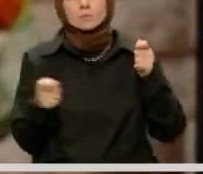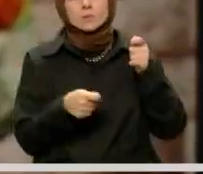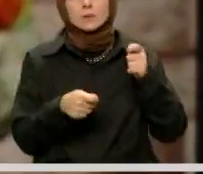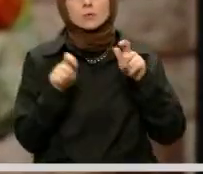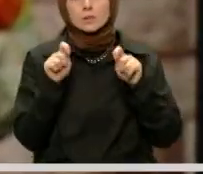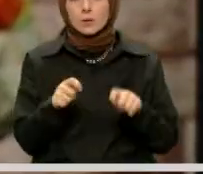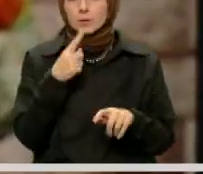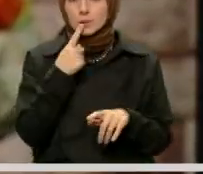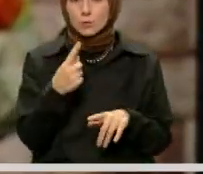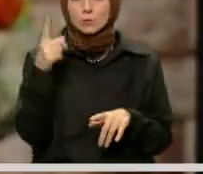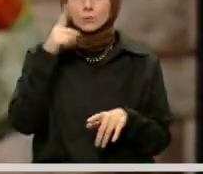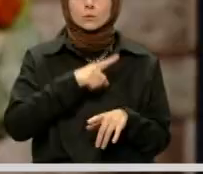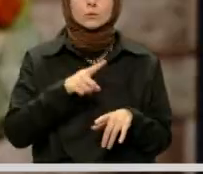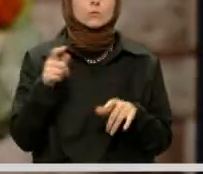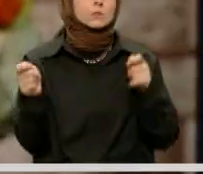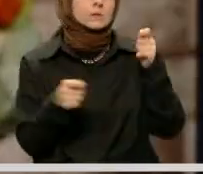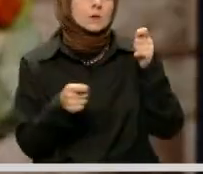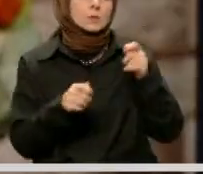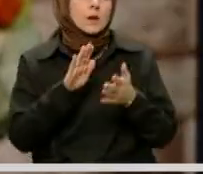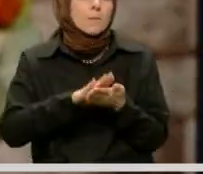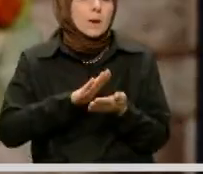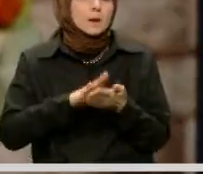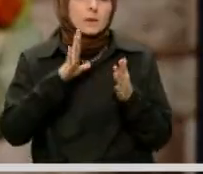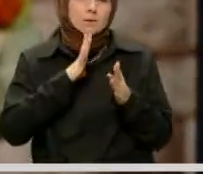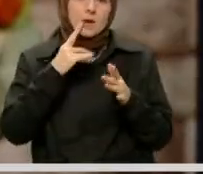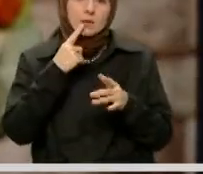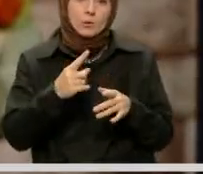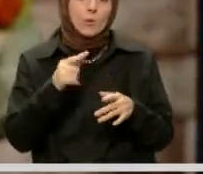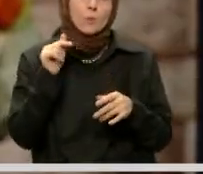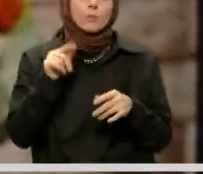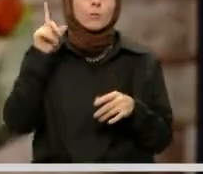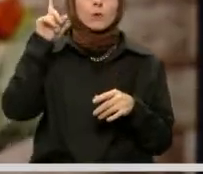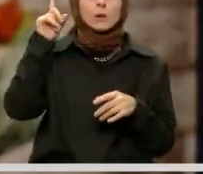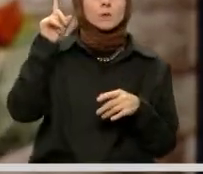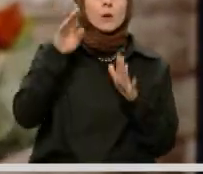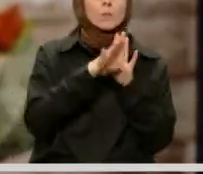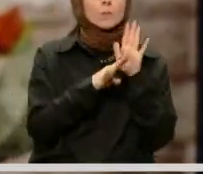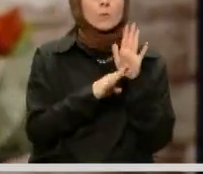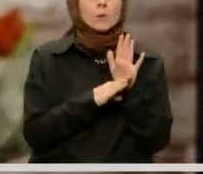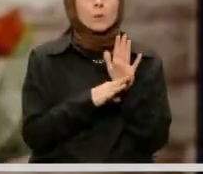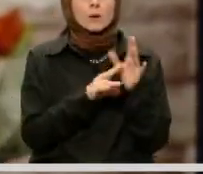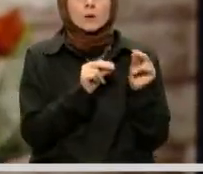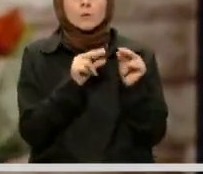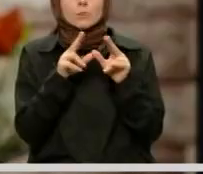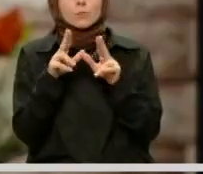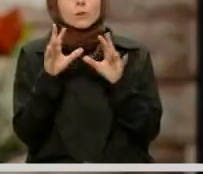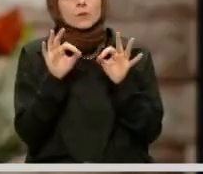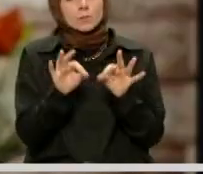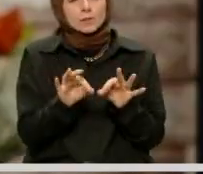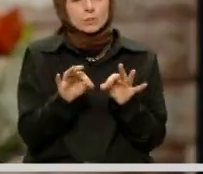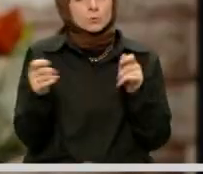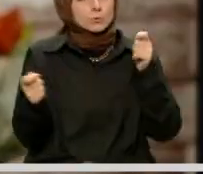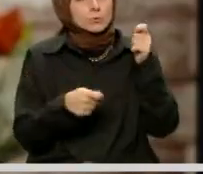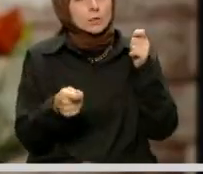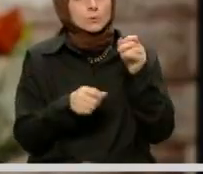Çünkü sahurda bereket vardır diyor. Bu ilahi programa ayakta, uyanık bir şekilde başlamış oluyorsunuz. Sahurun böyle güzelliği, böyle